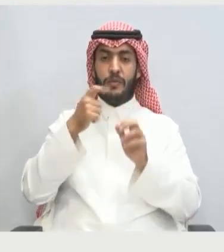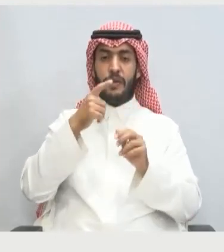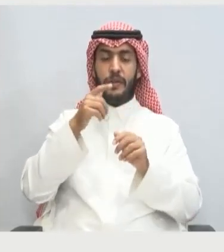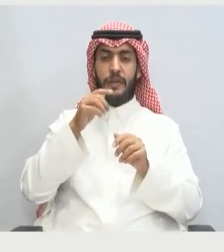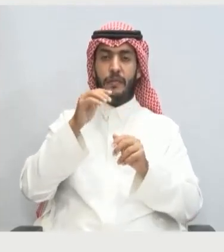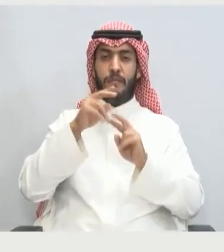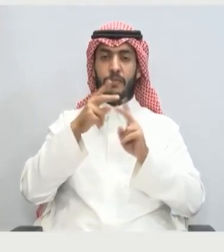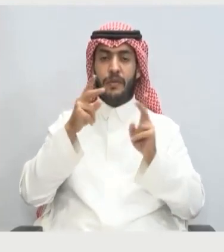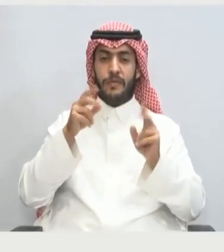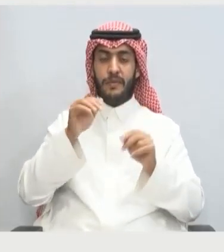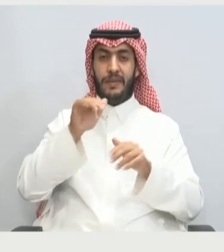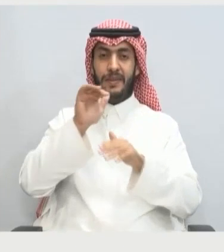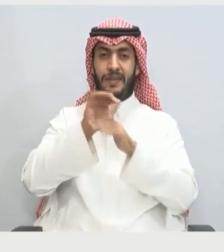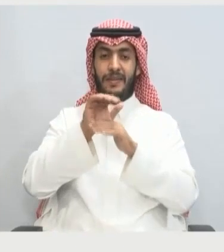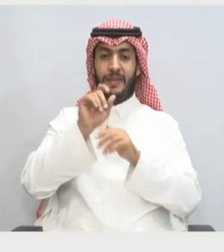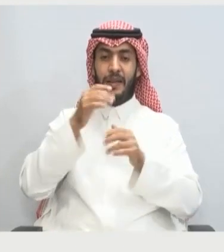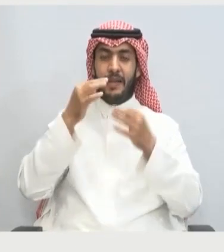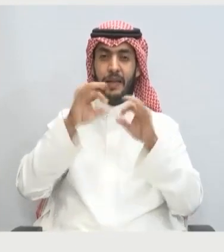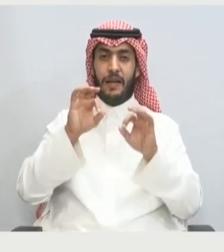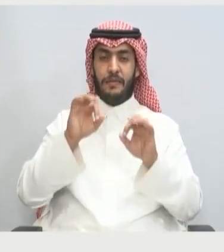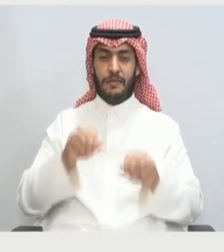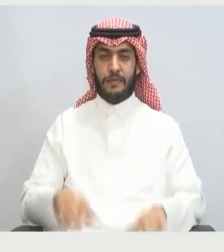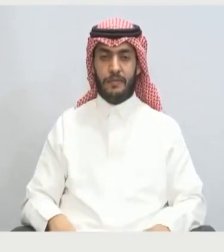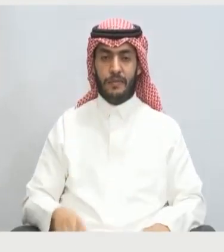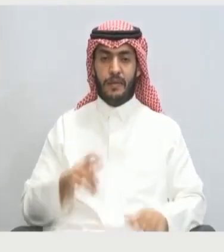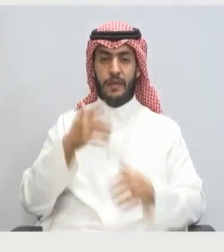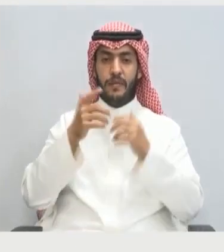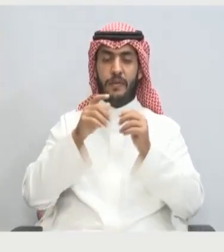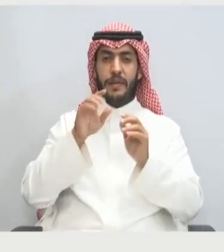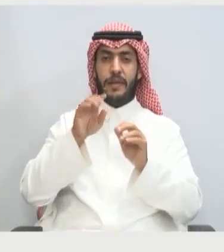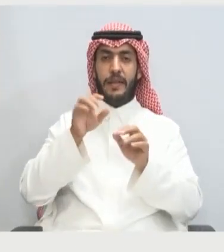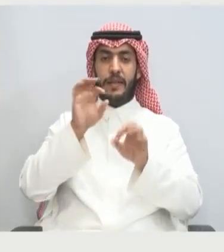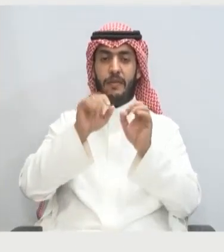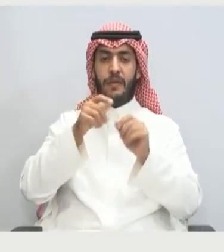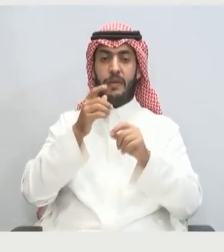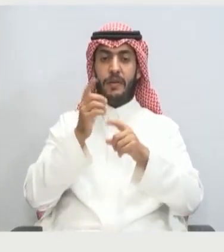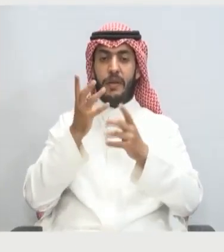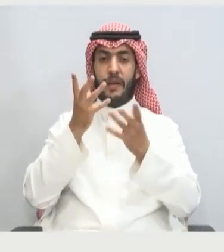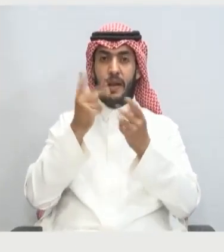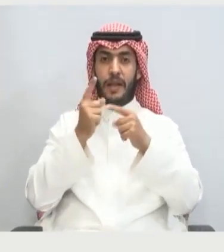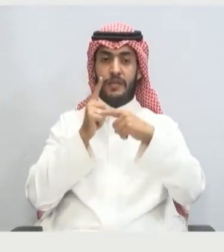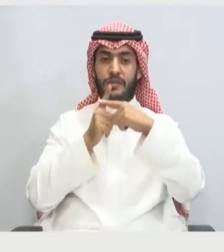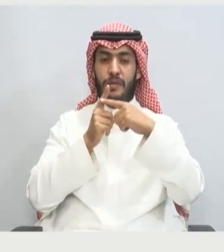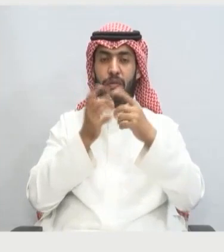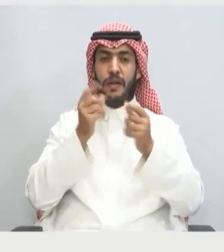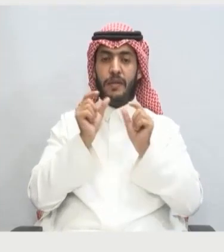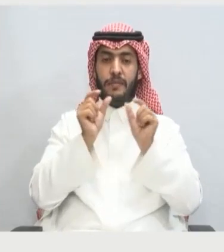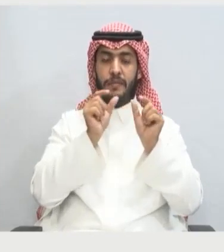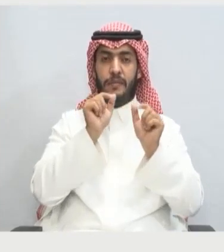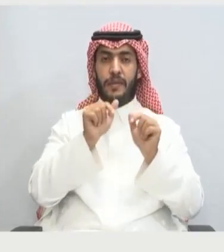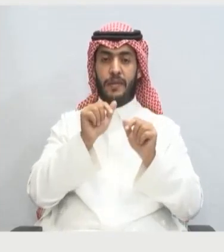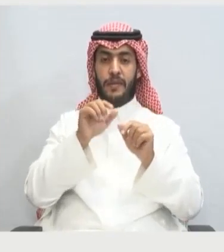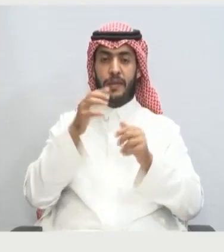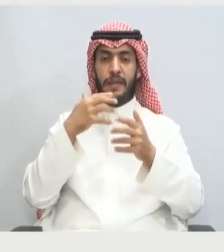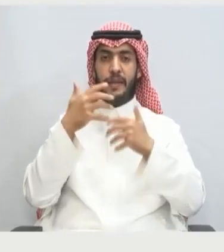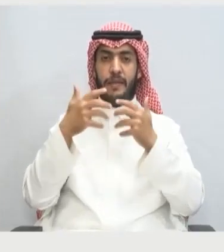لرتب اخرى اخذنا فيها الرتبه الكليه للتفاعل الكيميائي وهي ناتج جمع رتب المواد المتفاعله في التفاعل